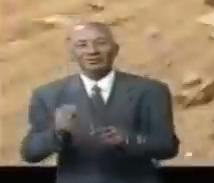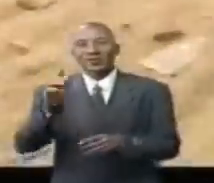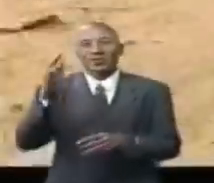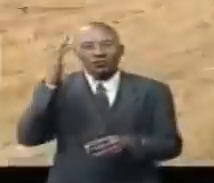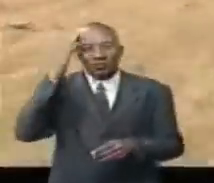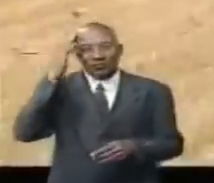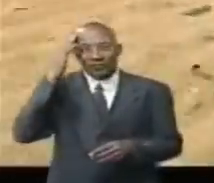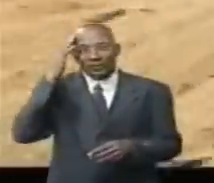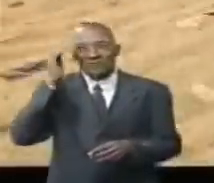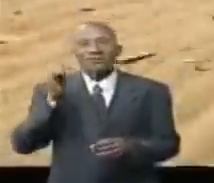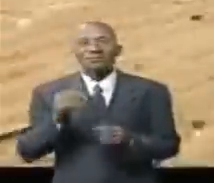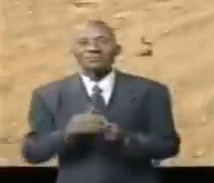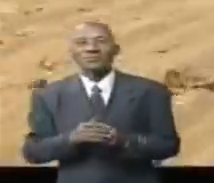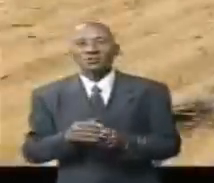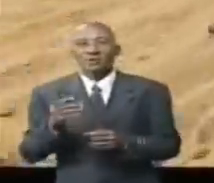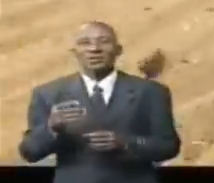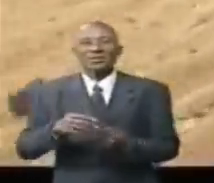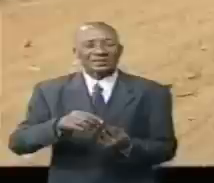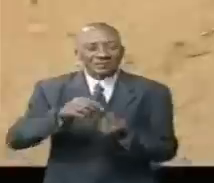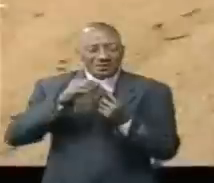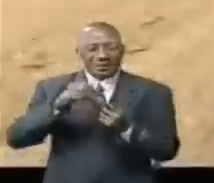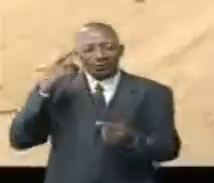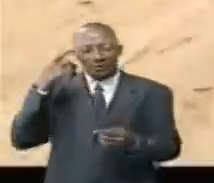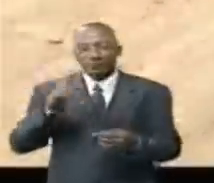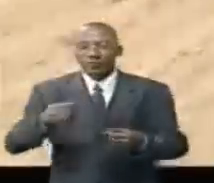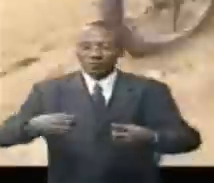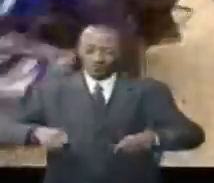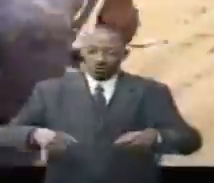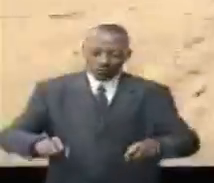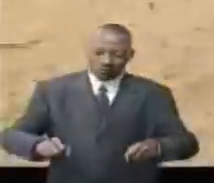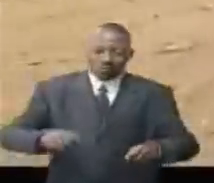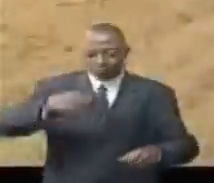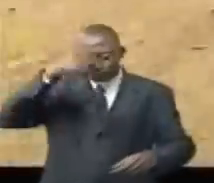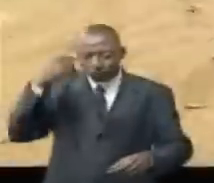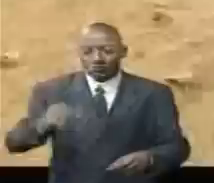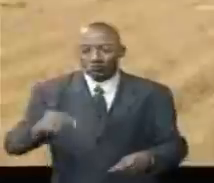surtout pour les conducteurs des taxis moto.